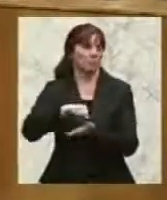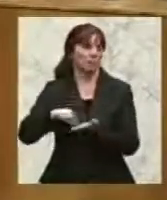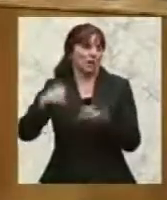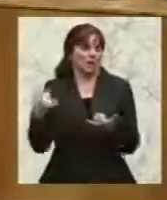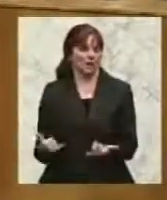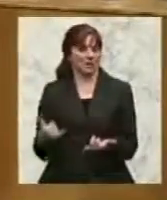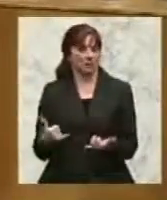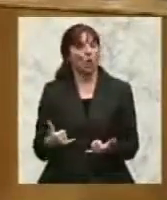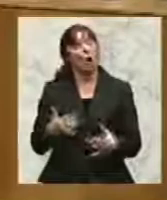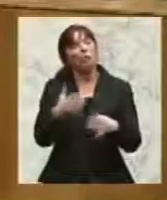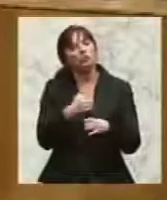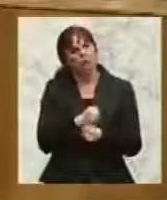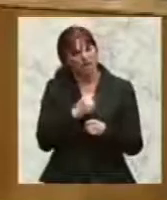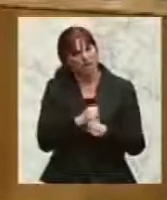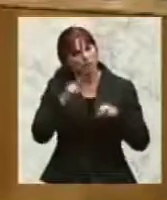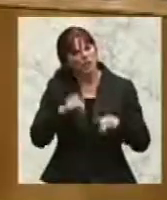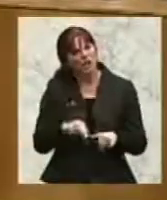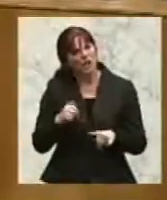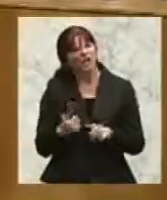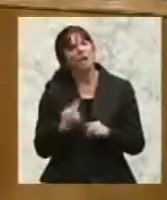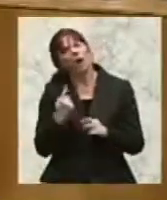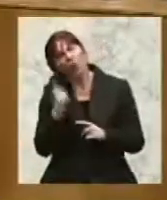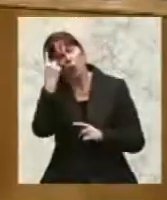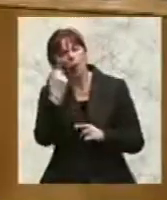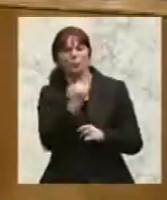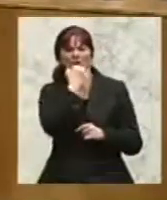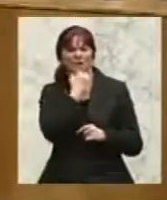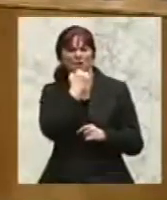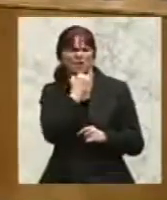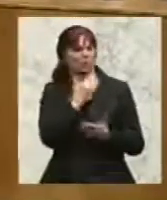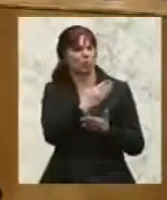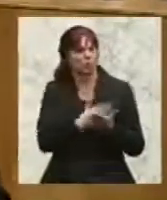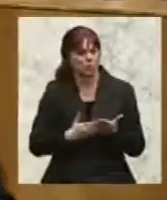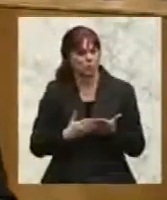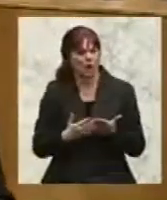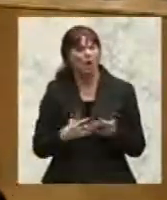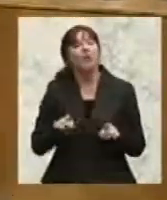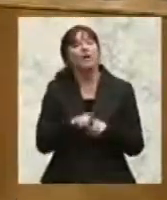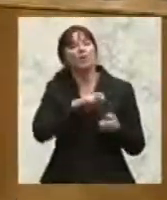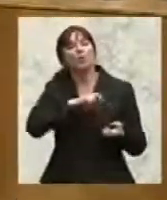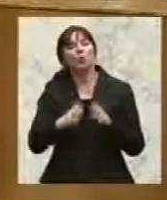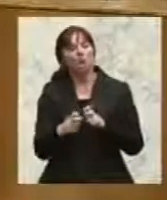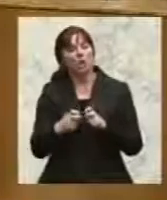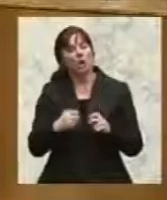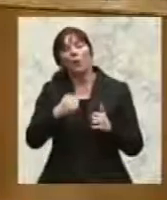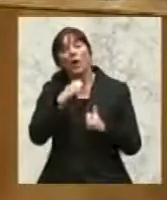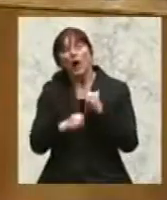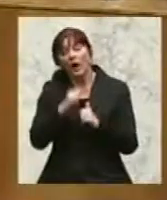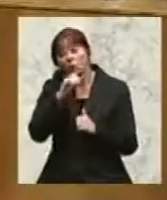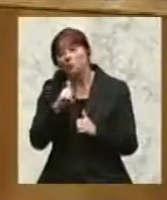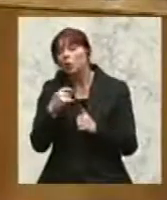bedingten hohen Privatisierungsanteils im Rechnungshof trifft diese Umstellung den Rechnungshof in außerordentlichem